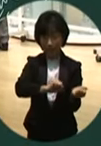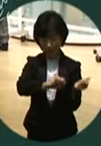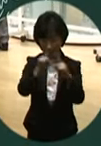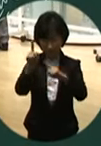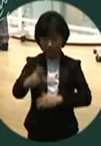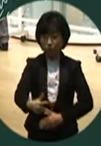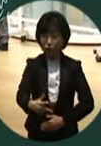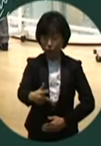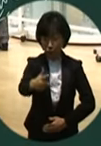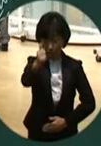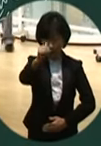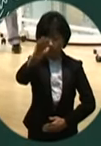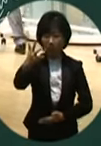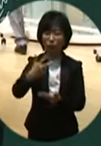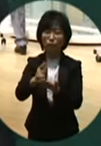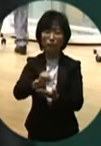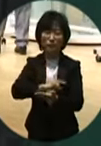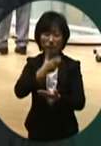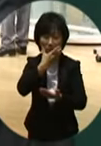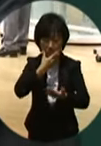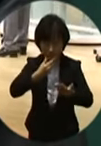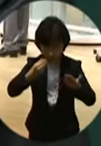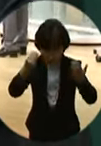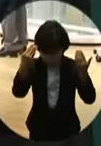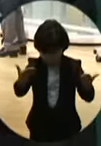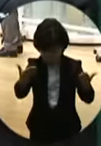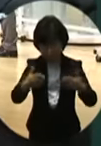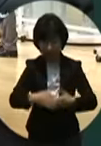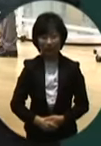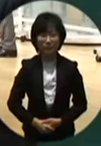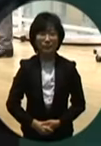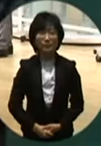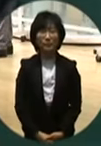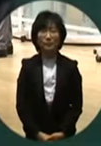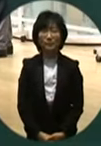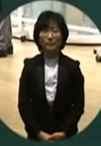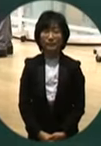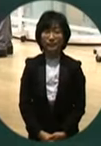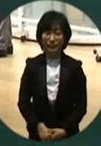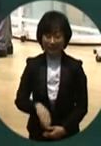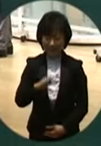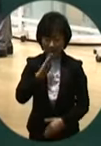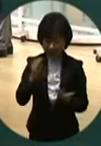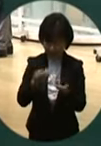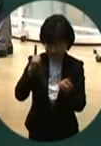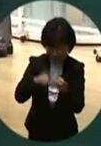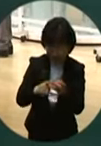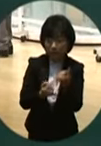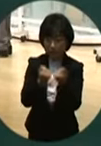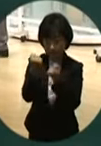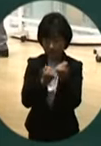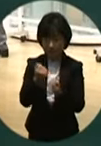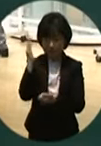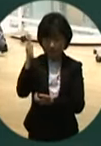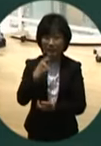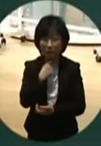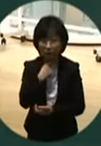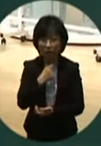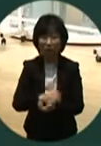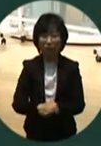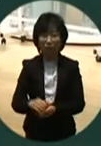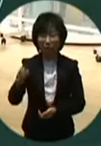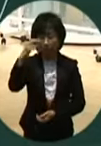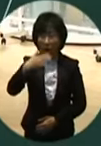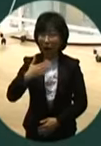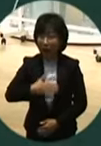축복합니다. I bless him just me. Truly be the main figures to save the church. 더 사실대로 말할게요. So let me tell you even more factually. 알기만